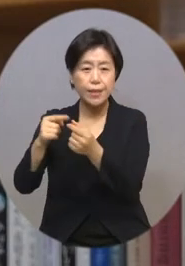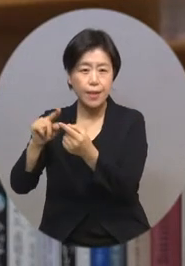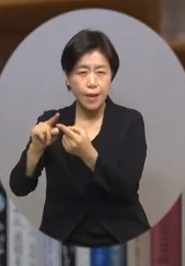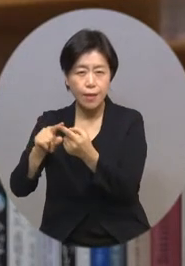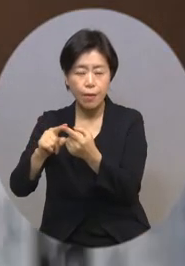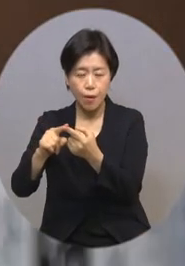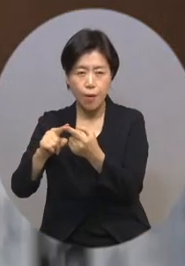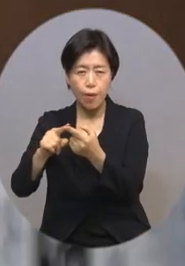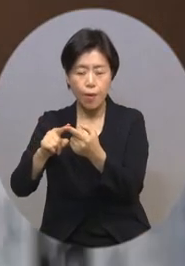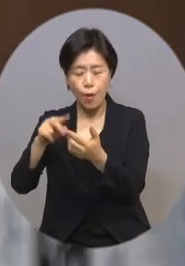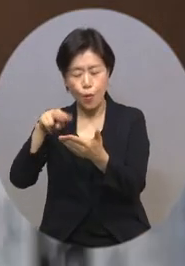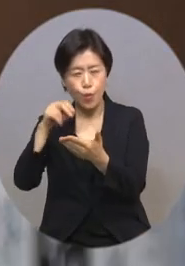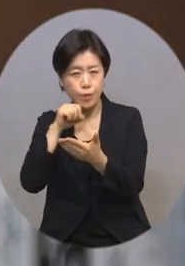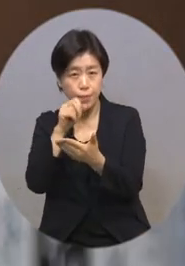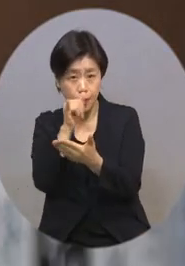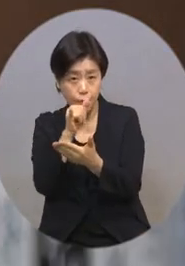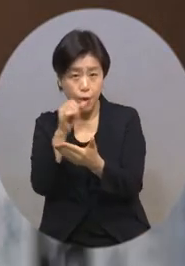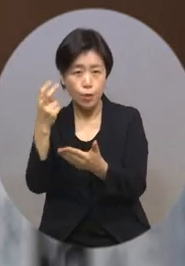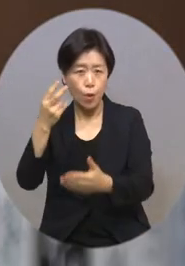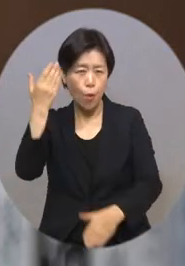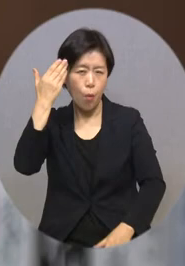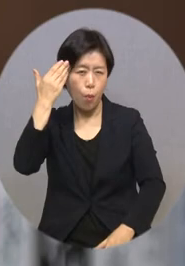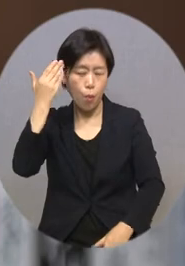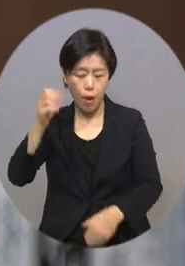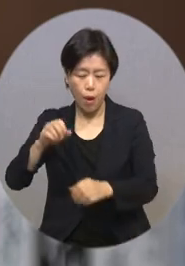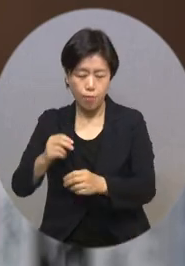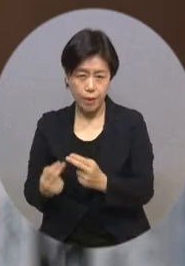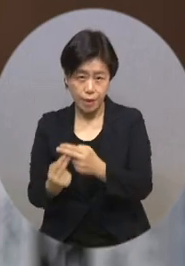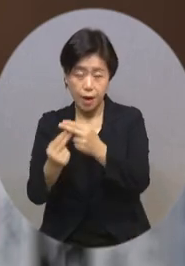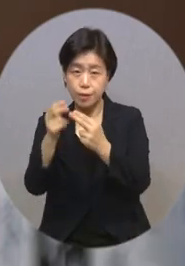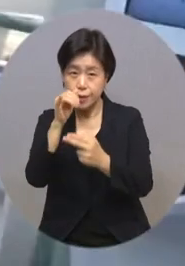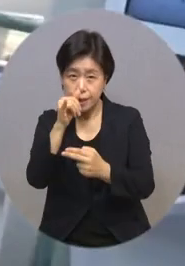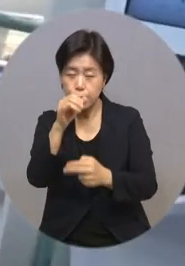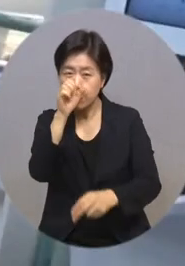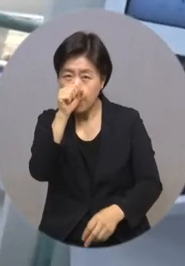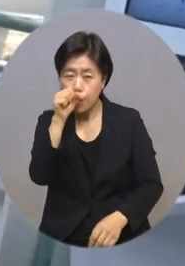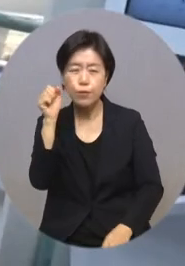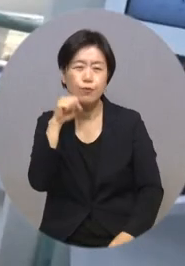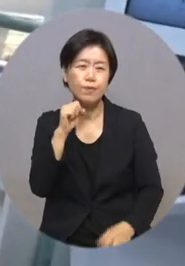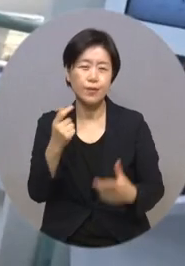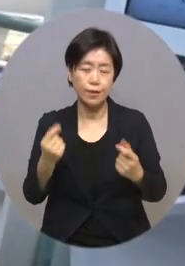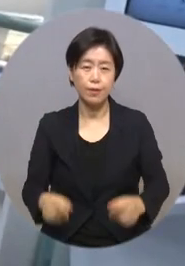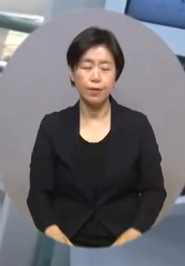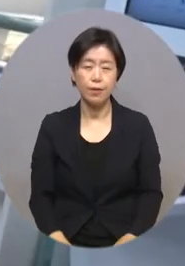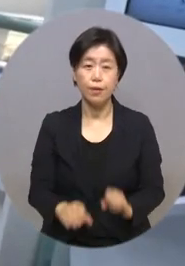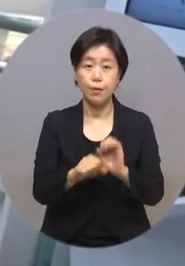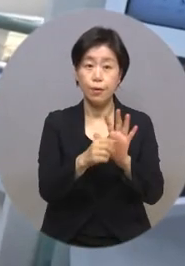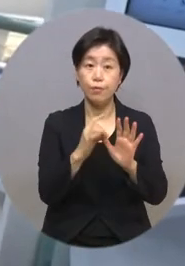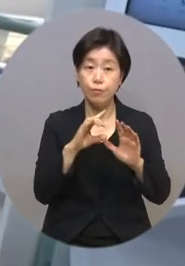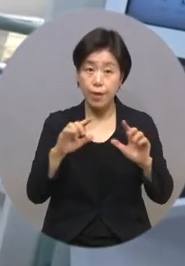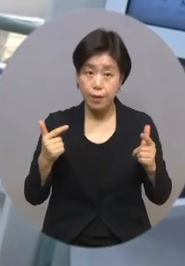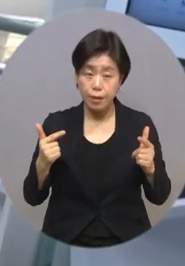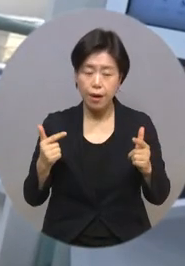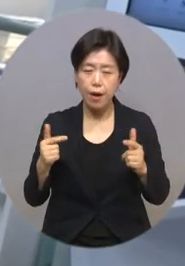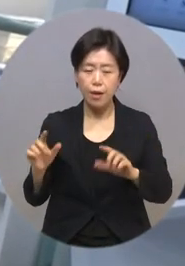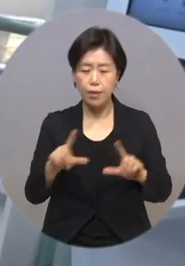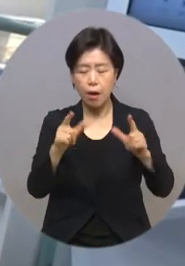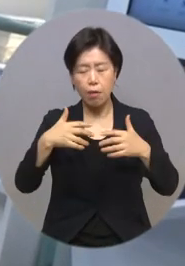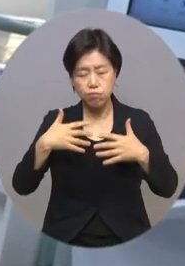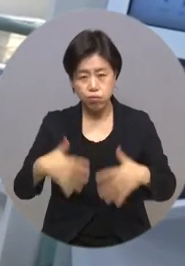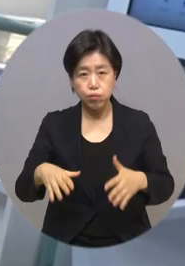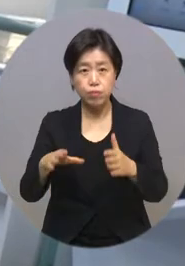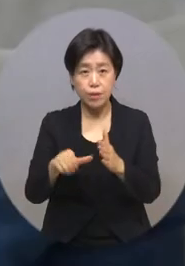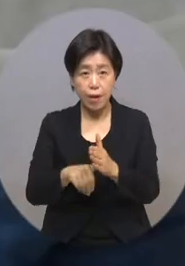교양, 그리고 문학적 감성까지 쌓을 수 있는 취미 활동이라며 코로나뿐만 아니라 일상에 지친 주민들이 책